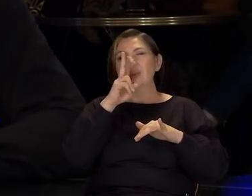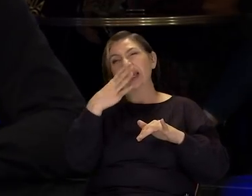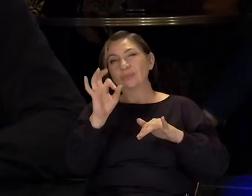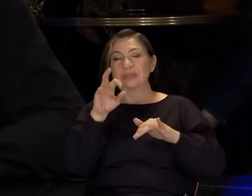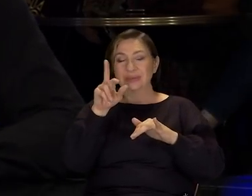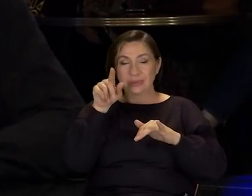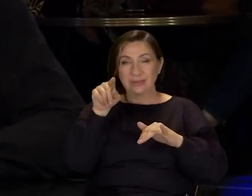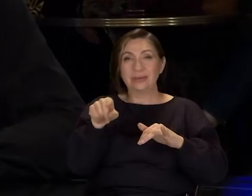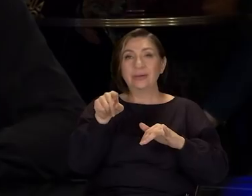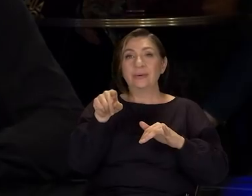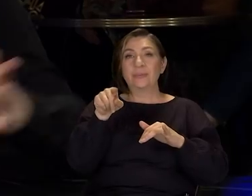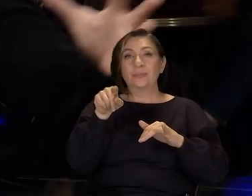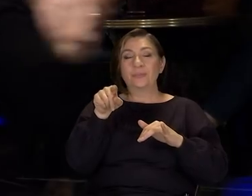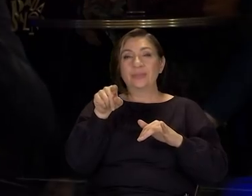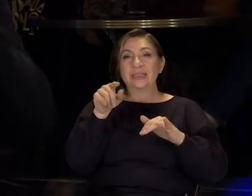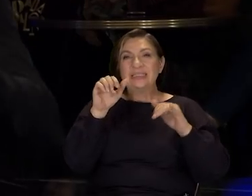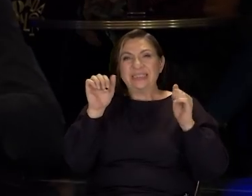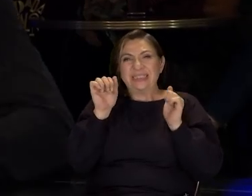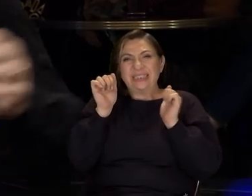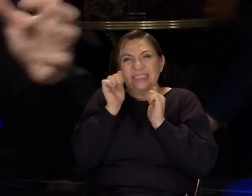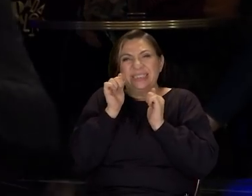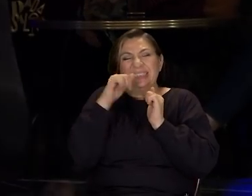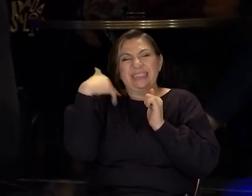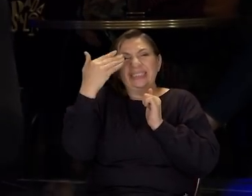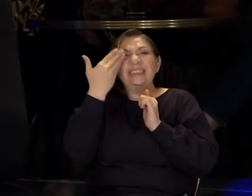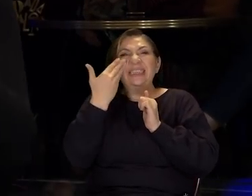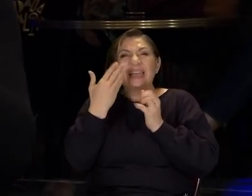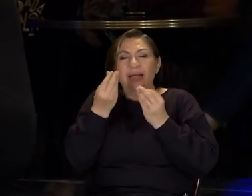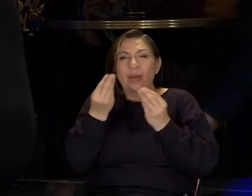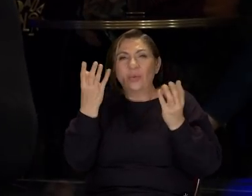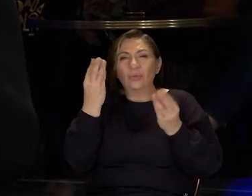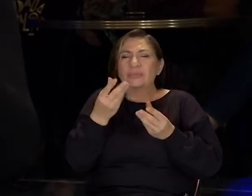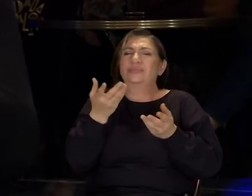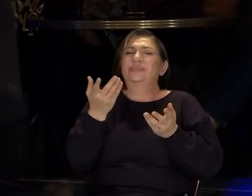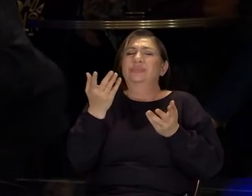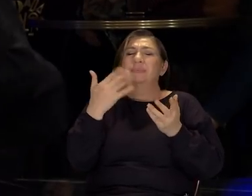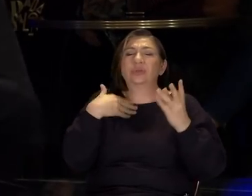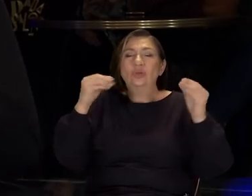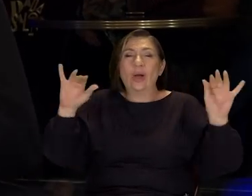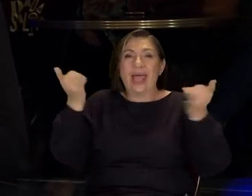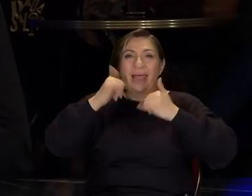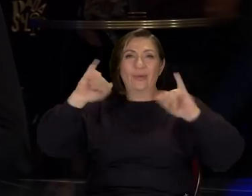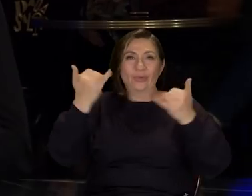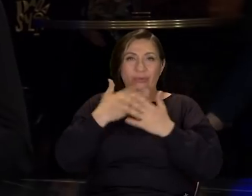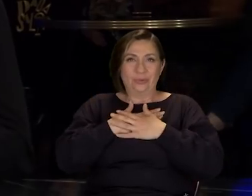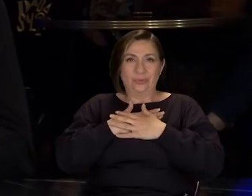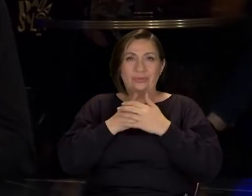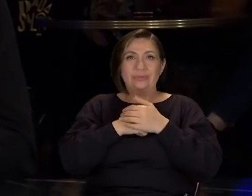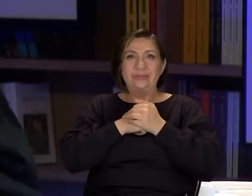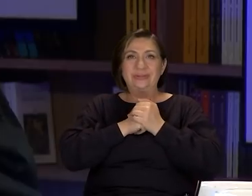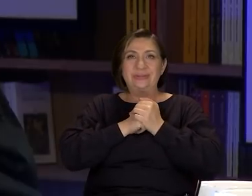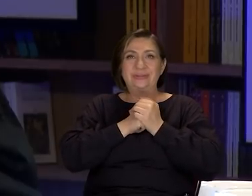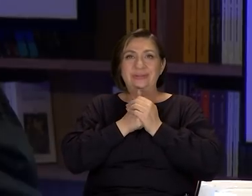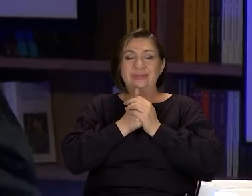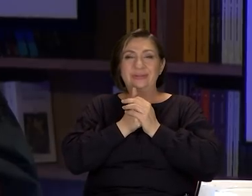kişi o da. Sıkı sıkı seyirci olup kalabalık oldu mu? Evet. Biz çok eğleniyoruz. Mükemmel. Evet. Seyirci de çok oluyor.